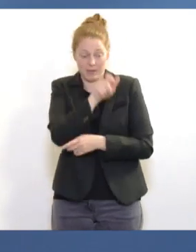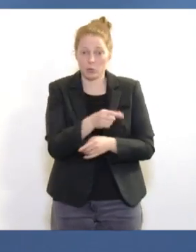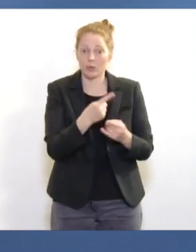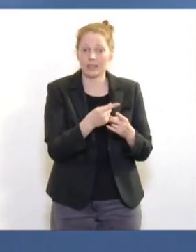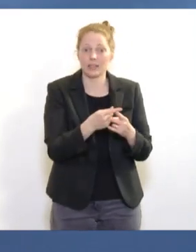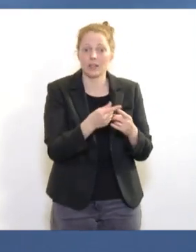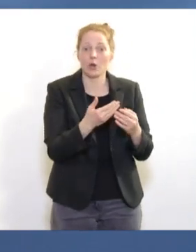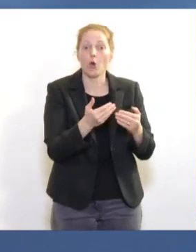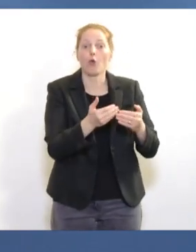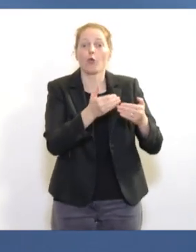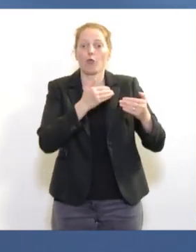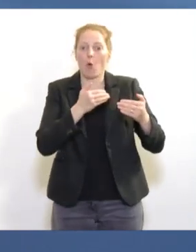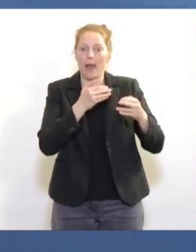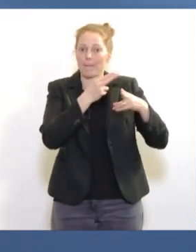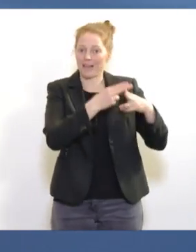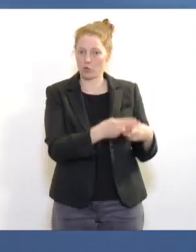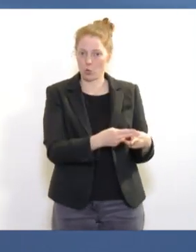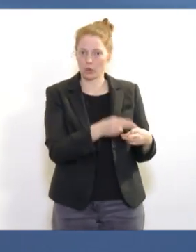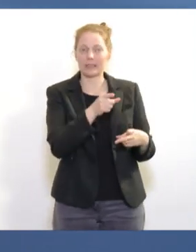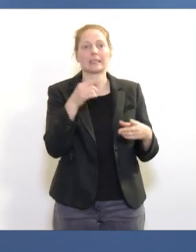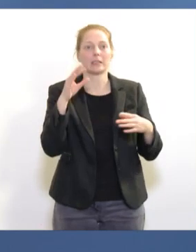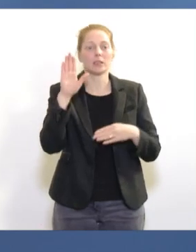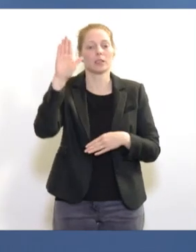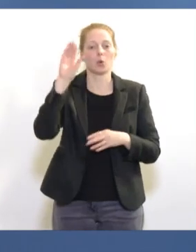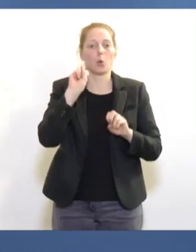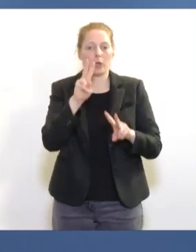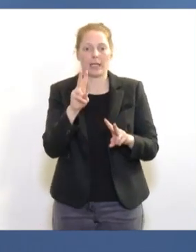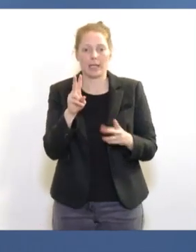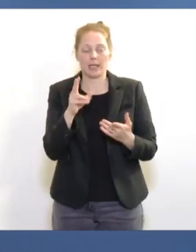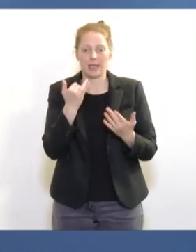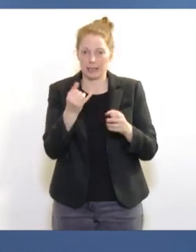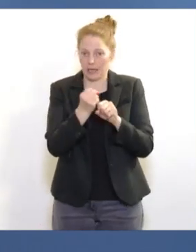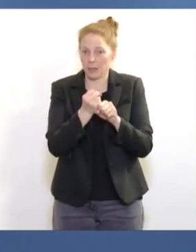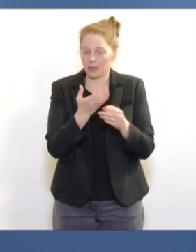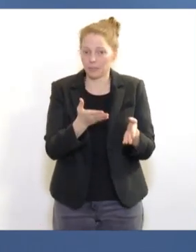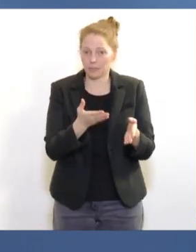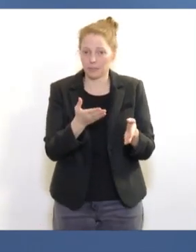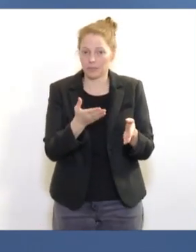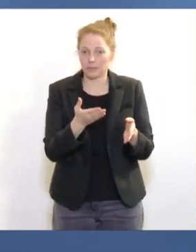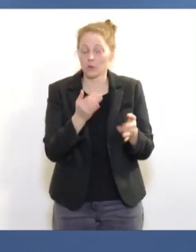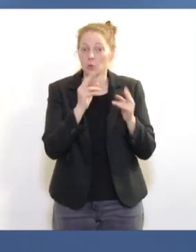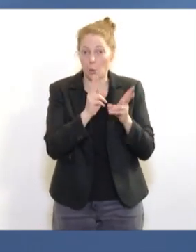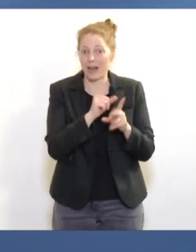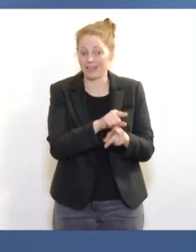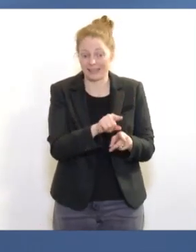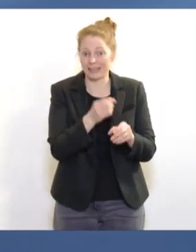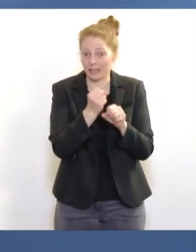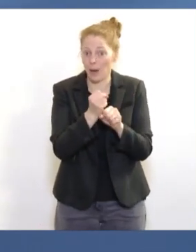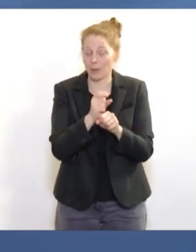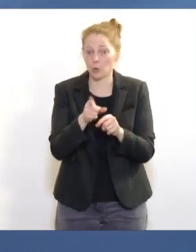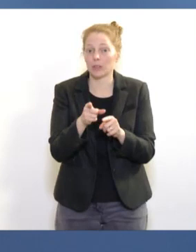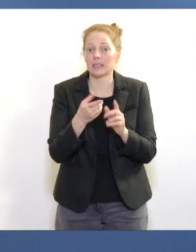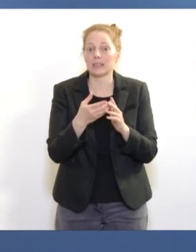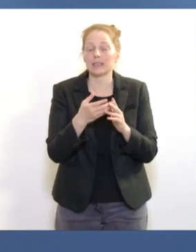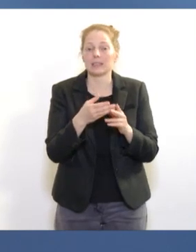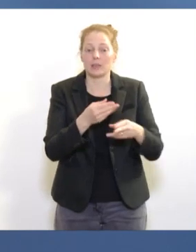weil sie sich freiwillig melden, dass die hier bei, die sie da verdingen, weil sie schaffen gehen, nicht, wie das so üblich gewesen wäre, von